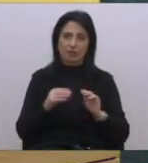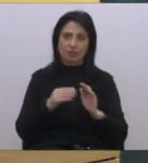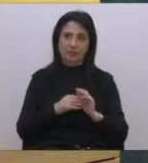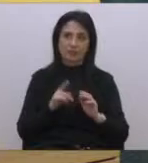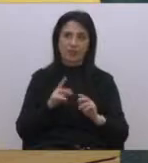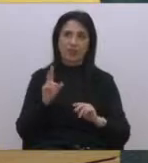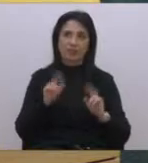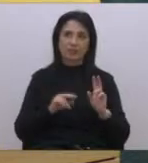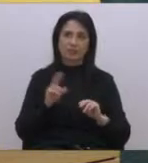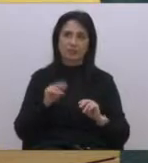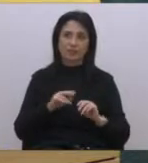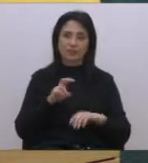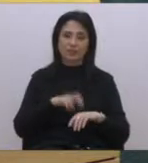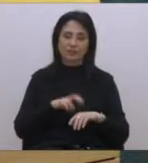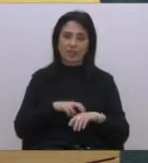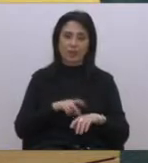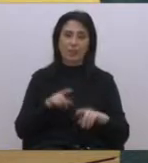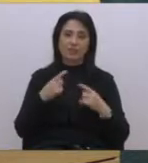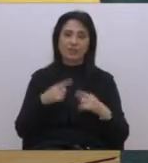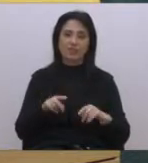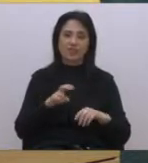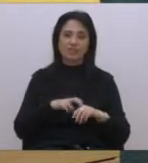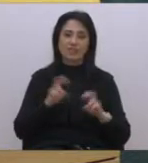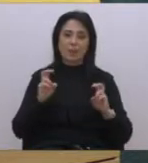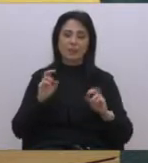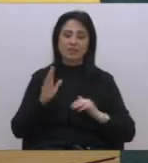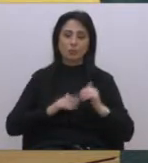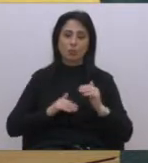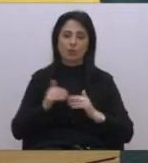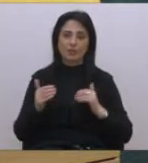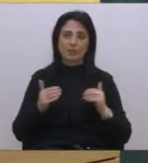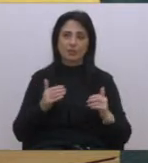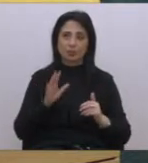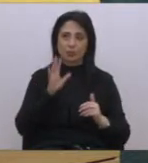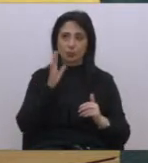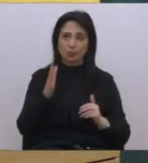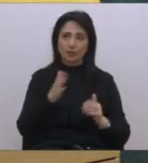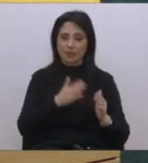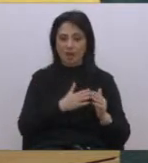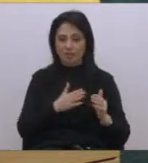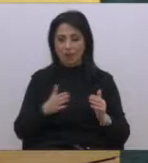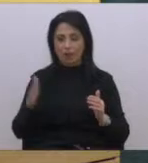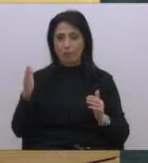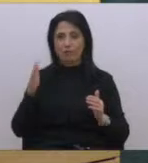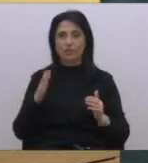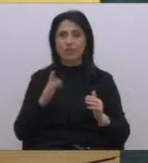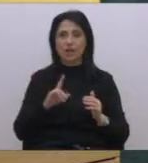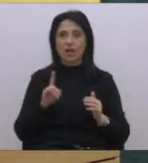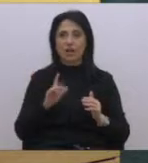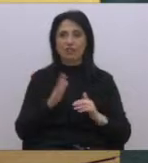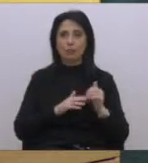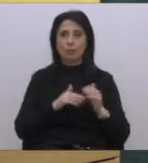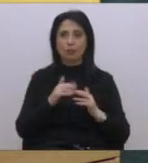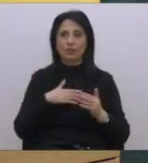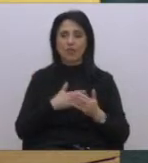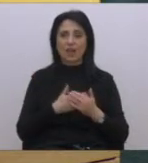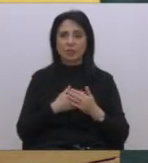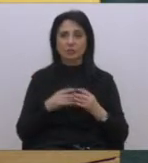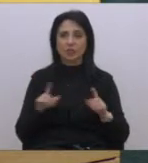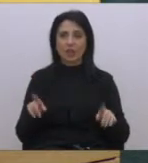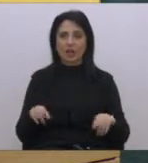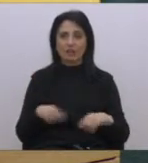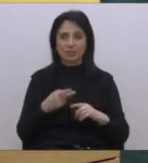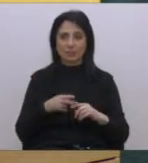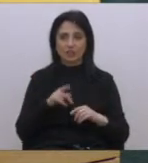რაც ითვალისწინებს საექიმო და ასევე სხვა სამედიცინო პროფესიებისთვის 5 წლის განმავლობაში გარკვეული პროფესიული აქტივობების